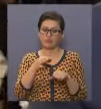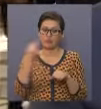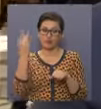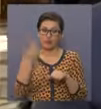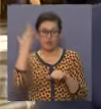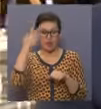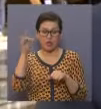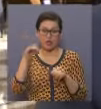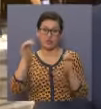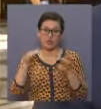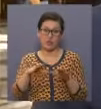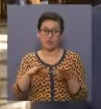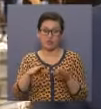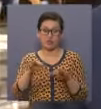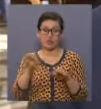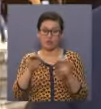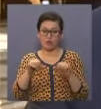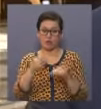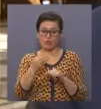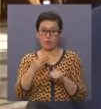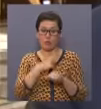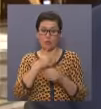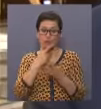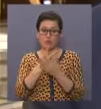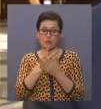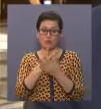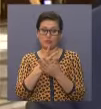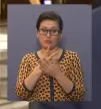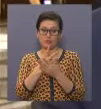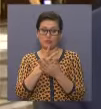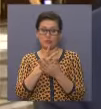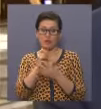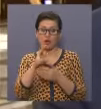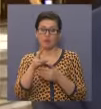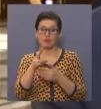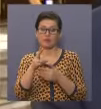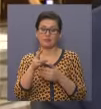идеи, решения. Может быть, они покажут и как-то